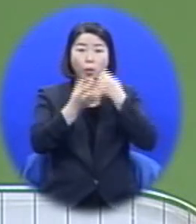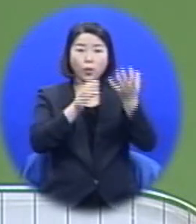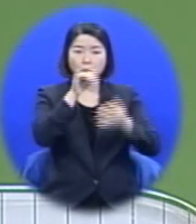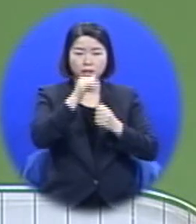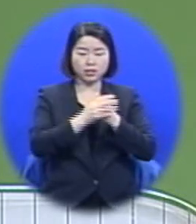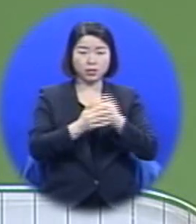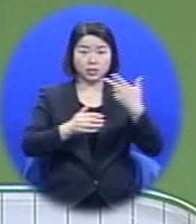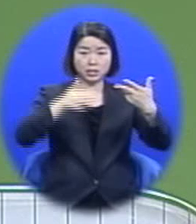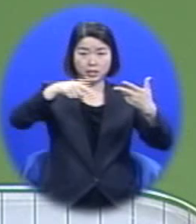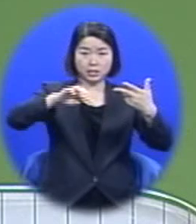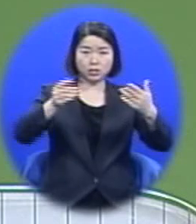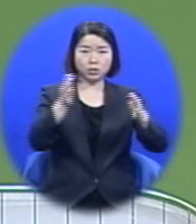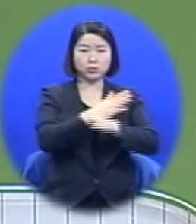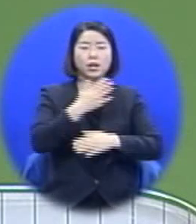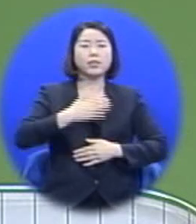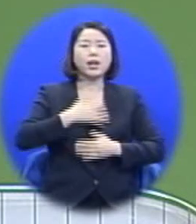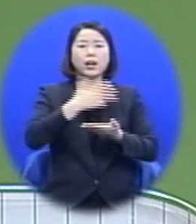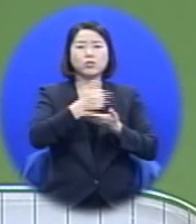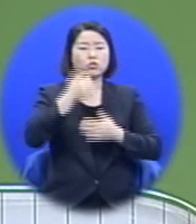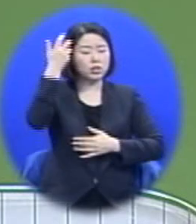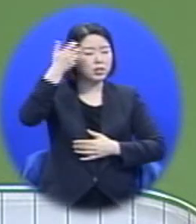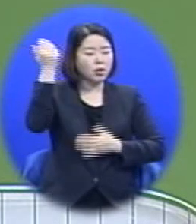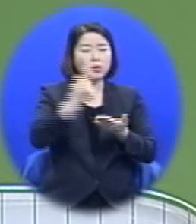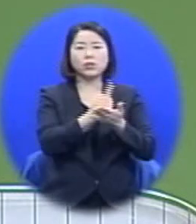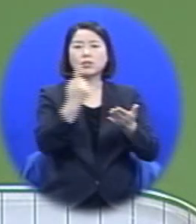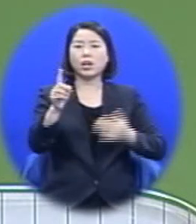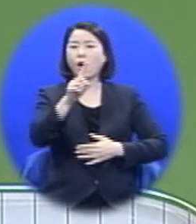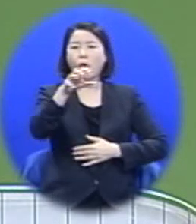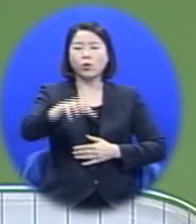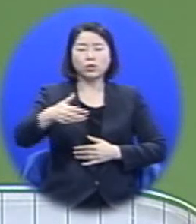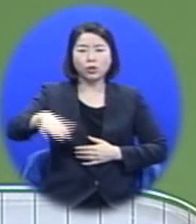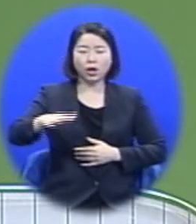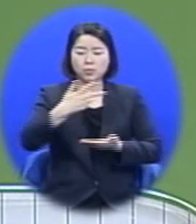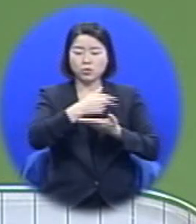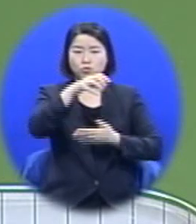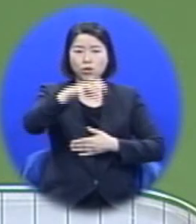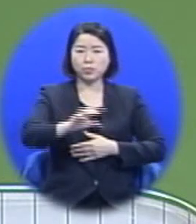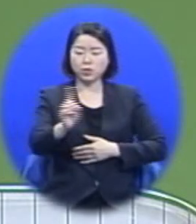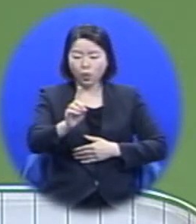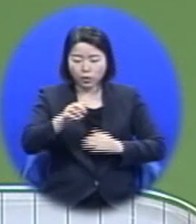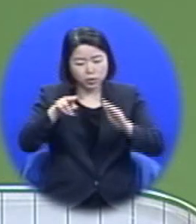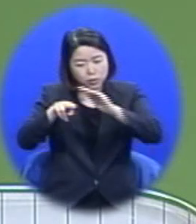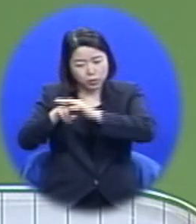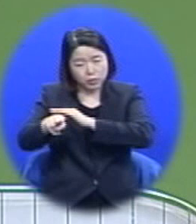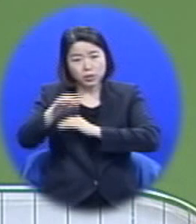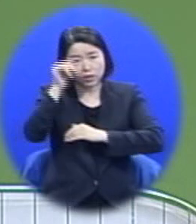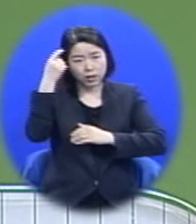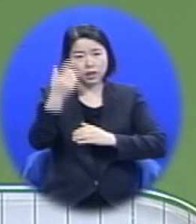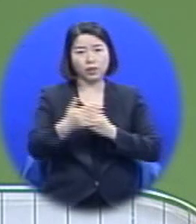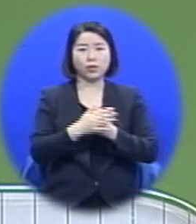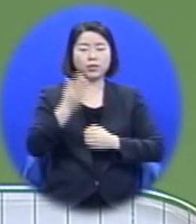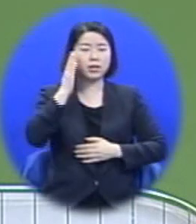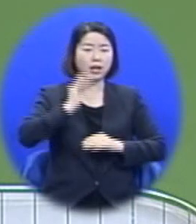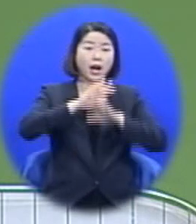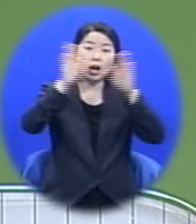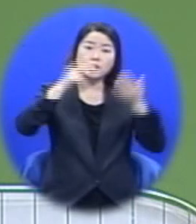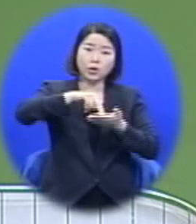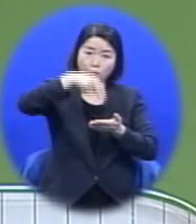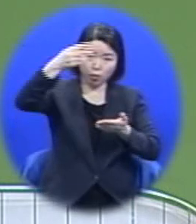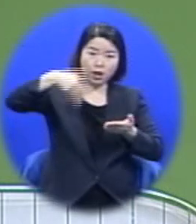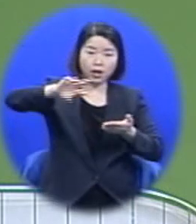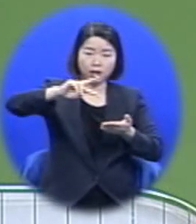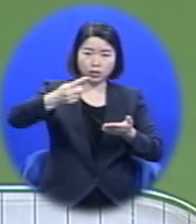7절 부터 내가 주의 영을 떠나 어디로 가며 주의 앞에서 어디로 피하니까 내가 하늘에 올라갈 지라도 거기 계시며